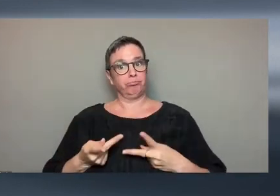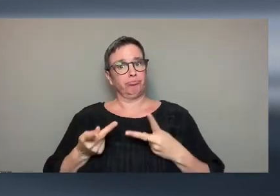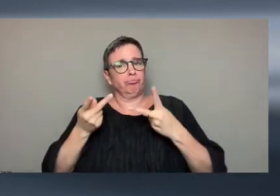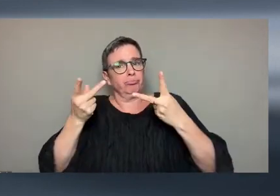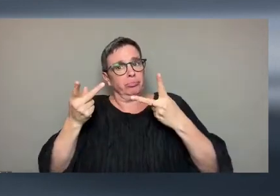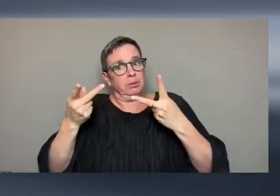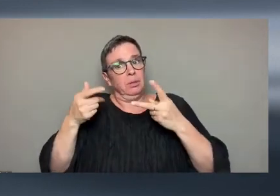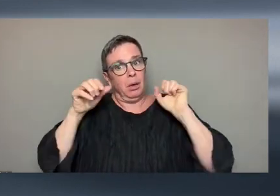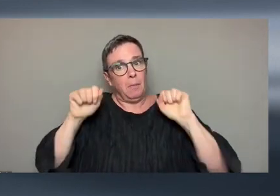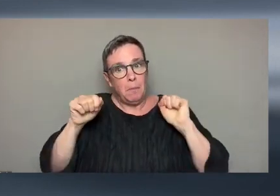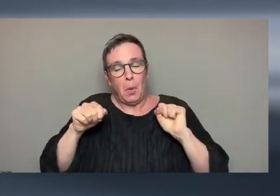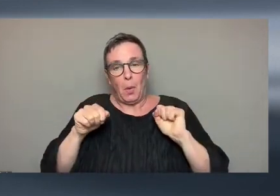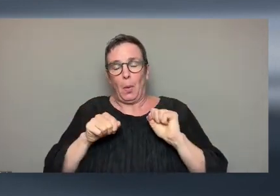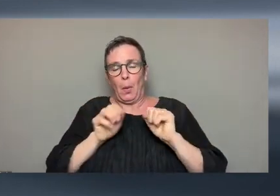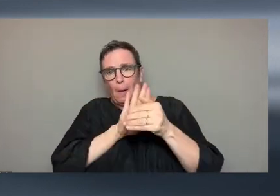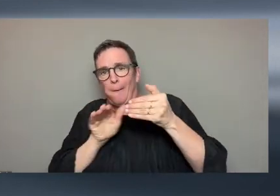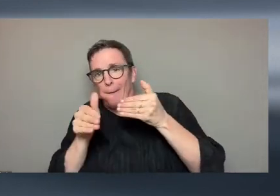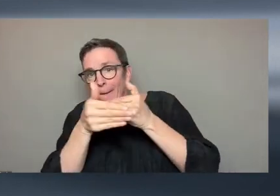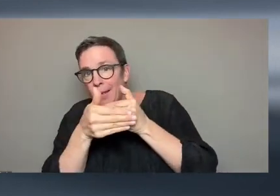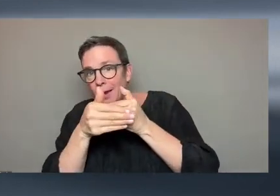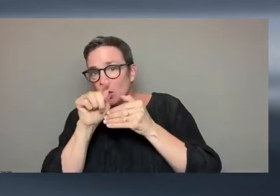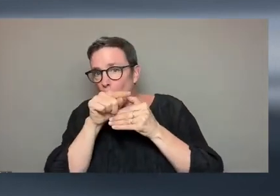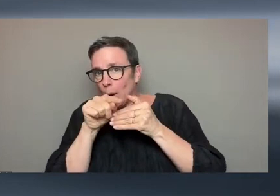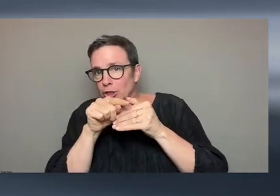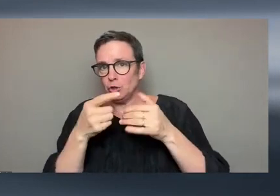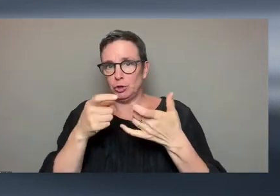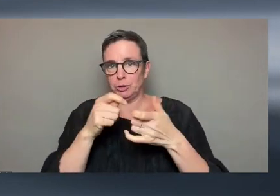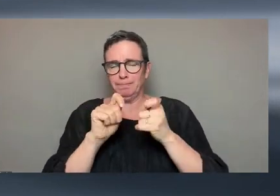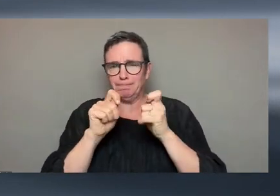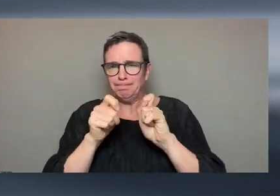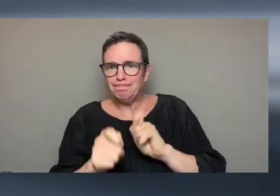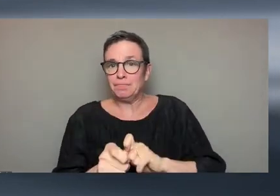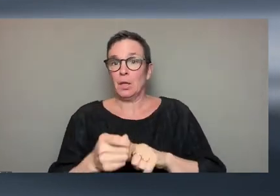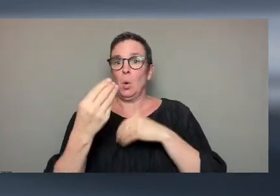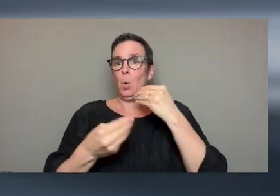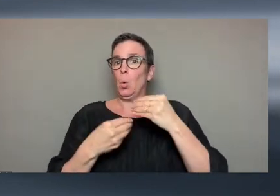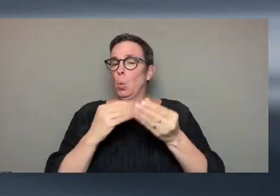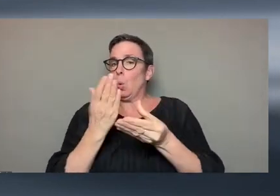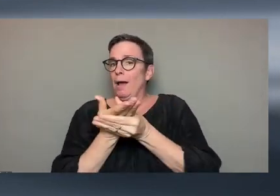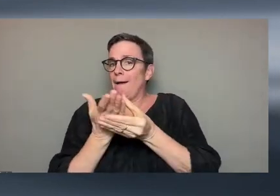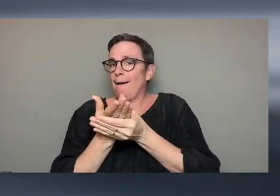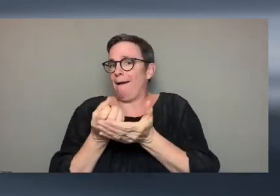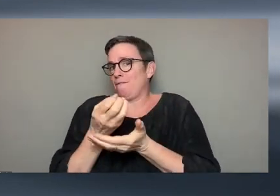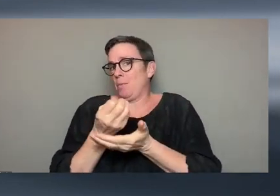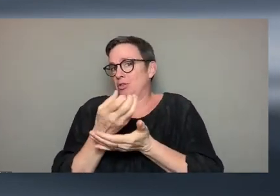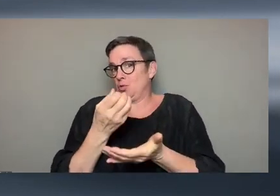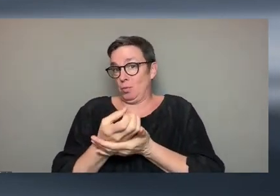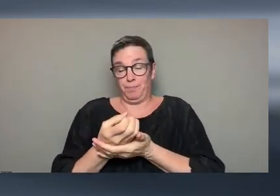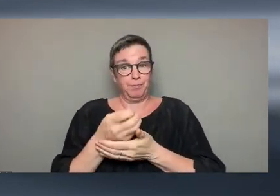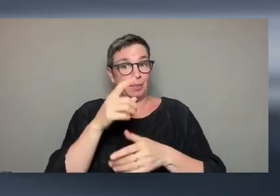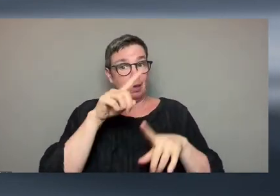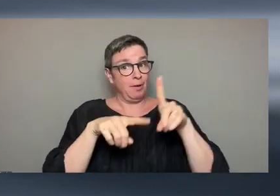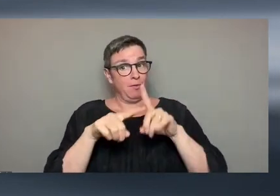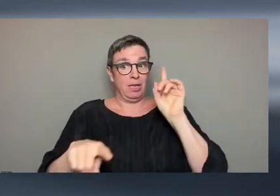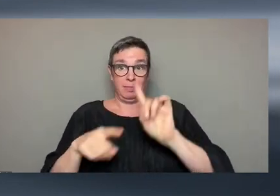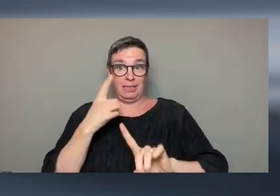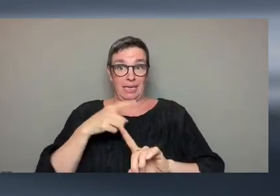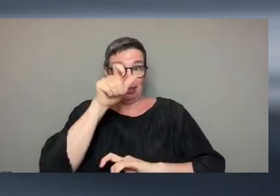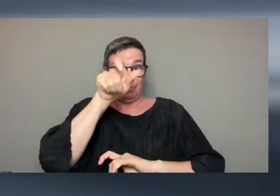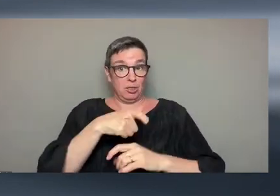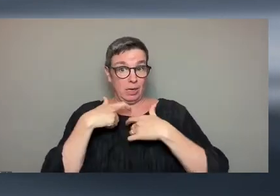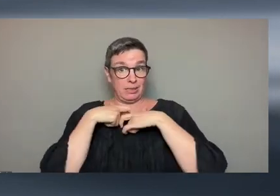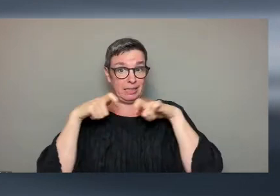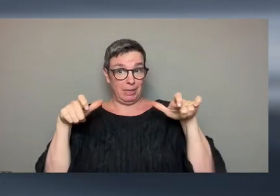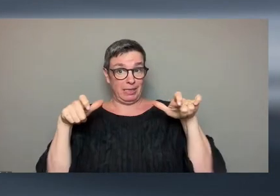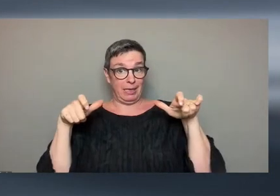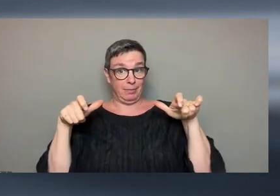les algorithmes, soit corriger les données. Nous avons ensuite la chance d'avoir des spécialistes en accessibilité vers